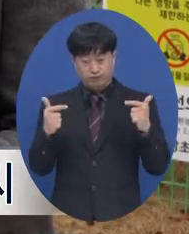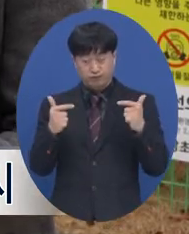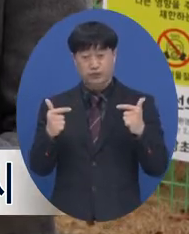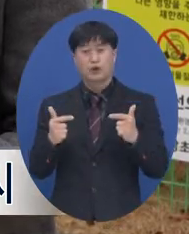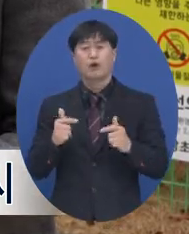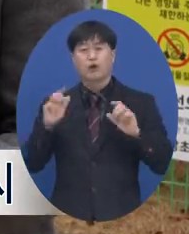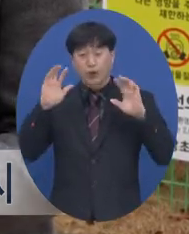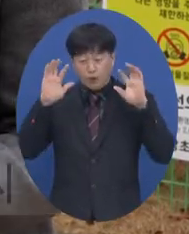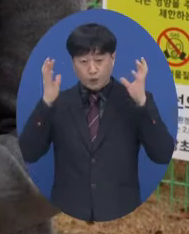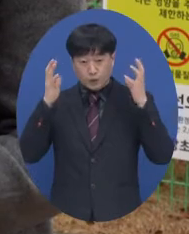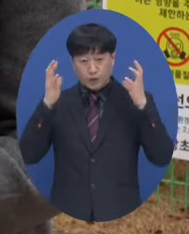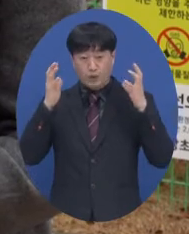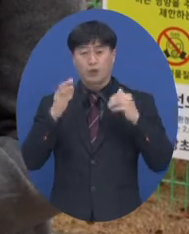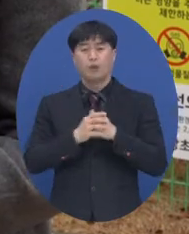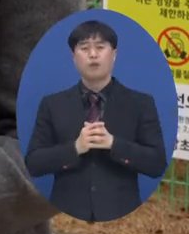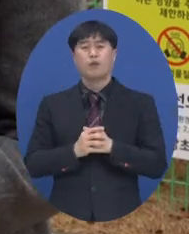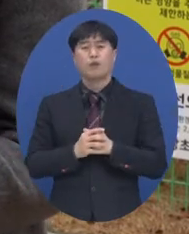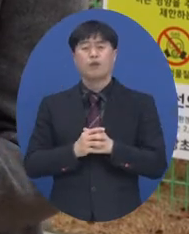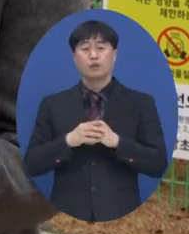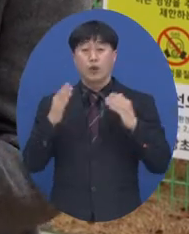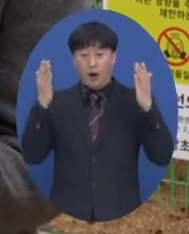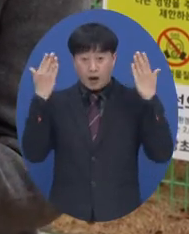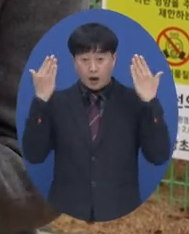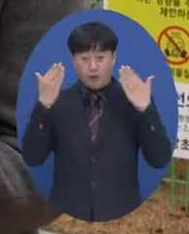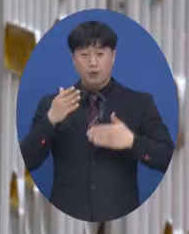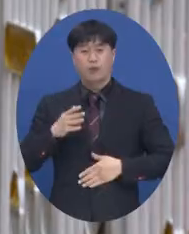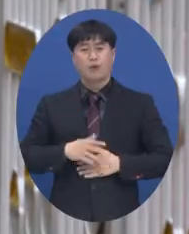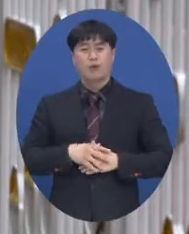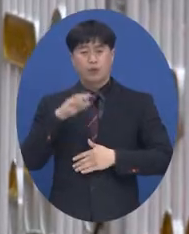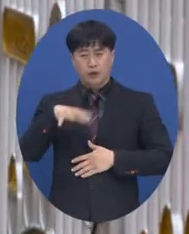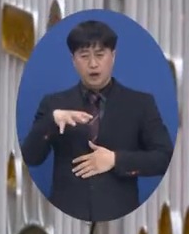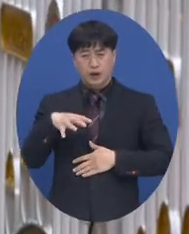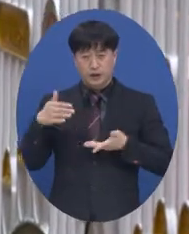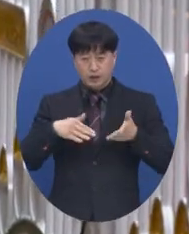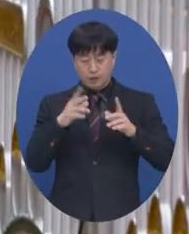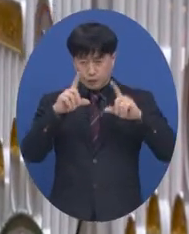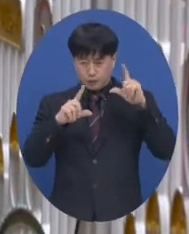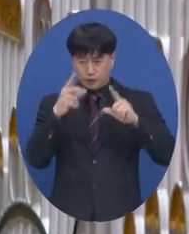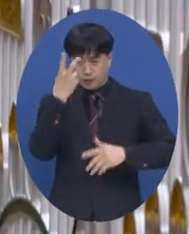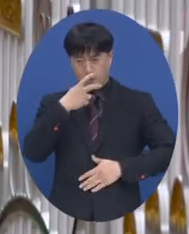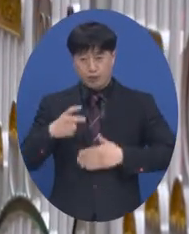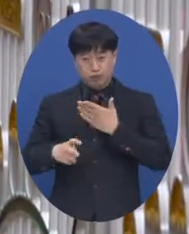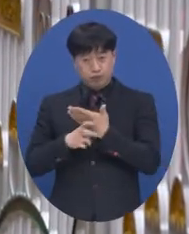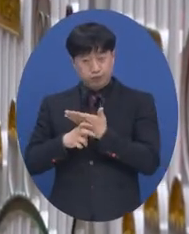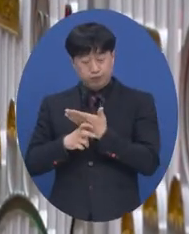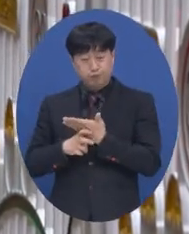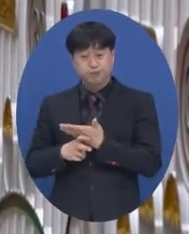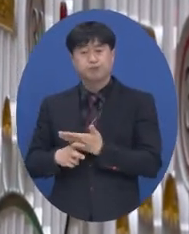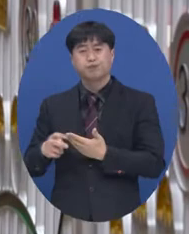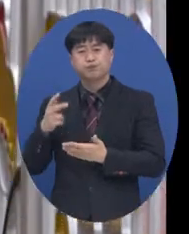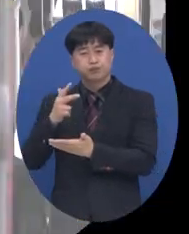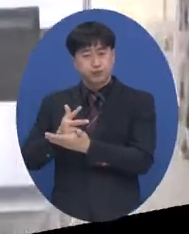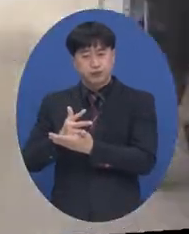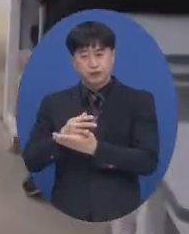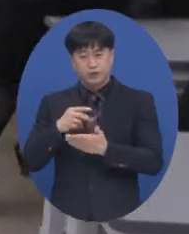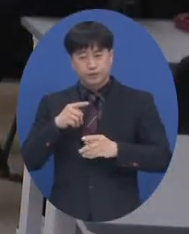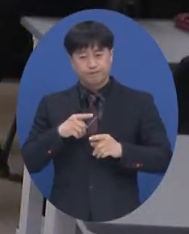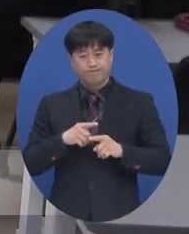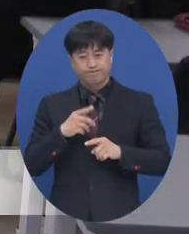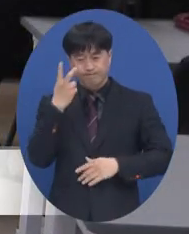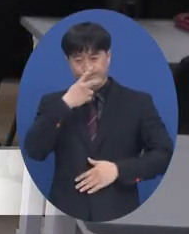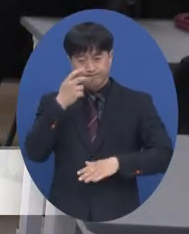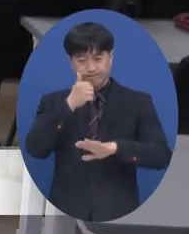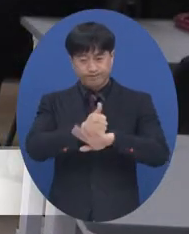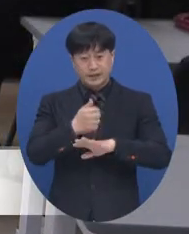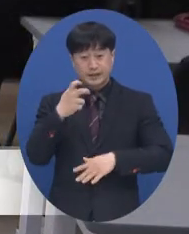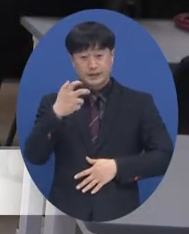초등학교 345곳에 안전표시 설치 여부나 노면표시 관리 상태, 불법 주정차 여부 등을 따져봤습니다. 그